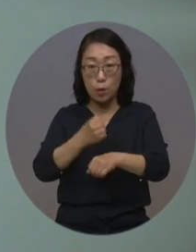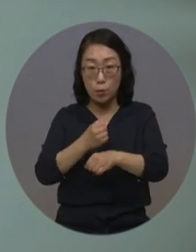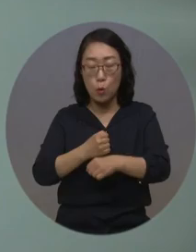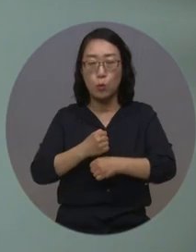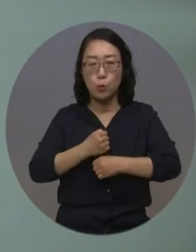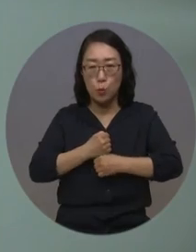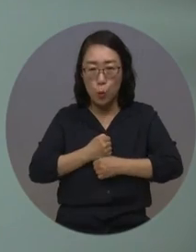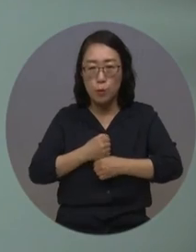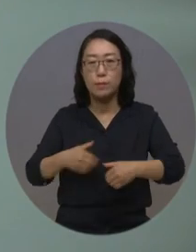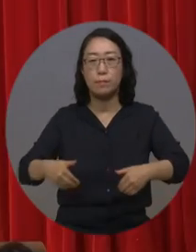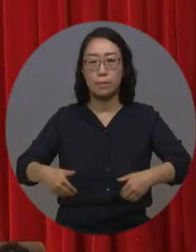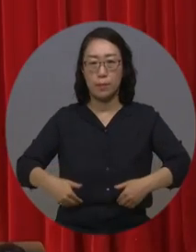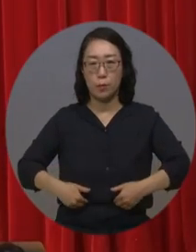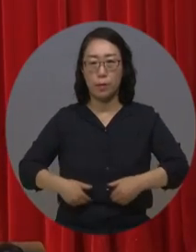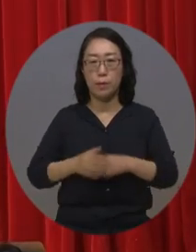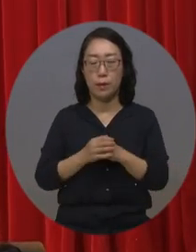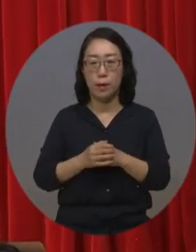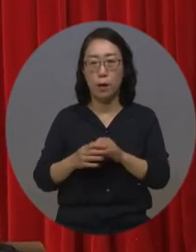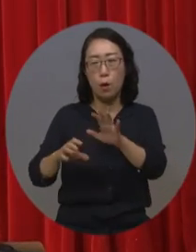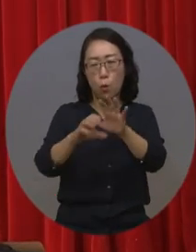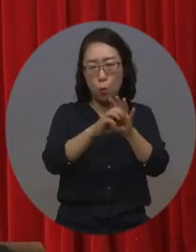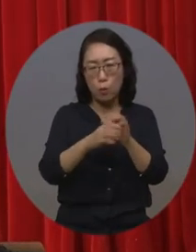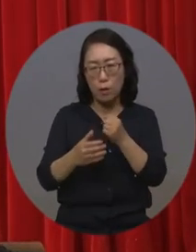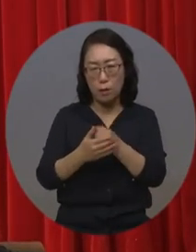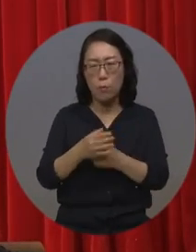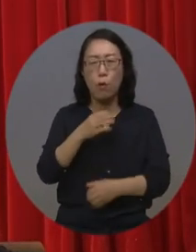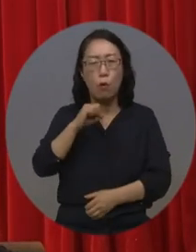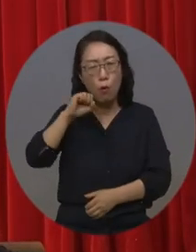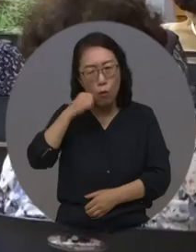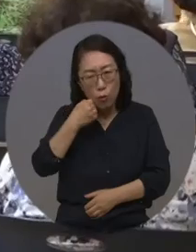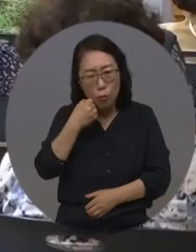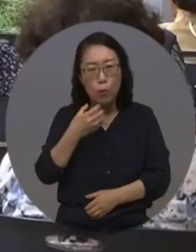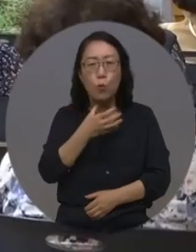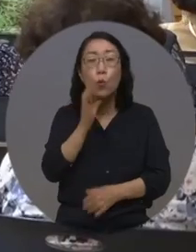주의를 기울여야겠습니다. 코로나19로 어려움을 겪는